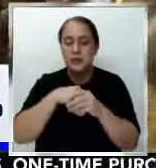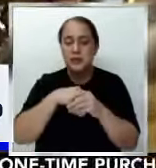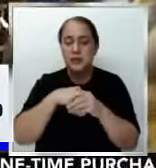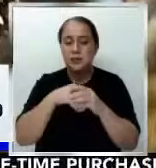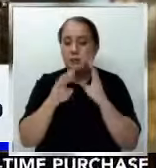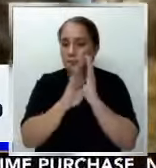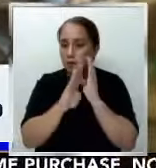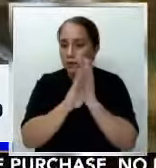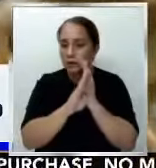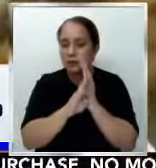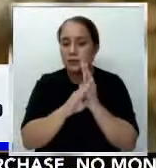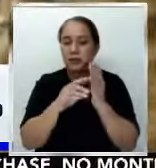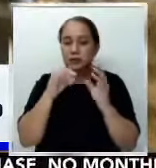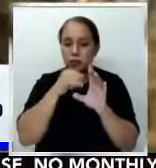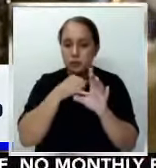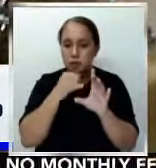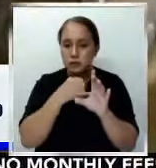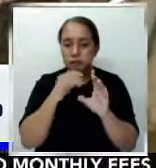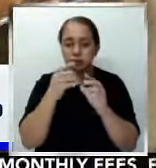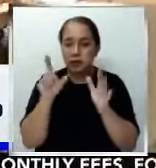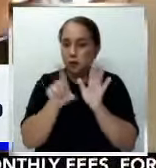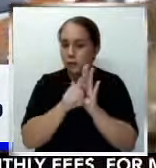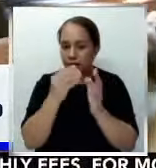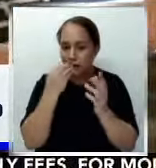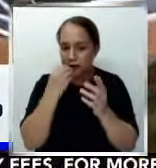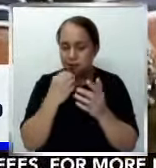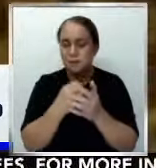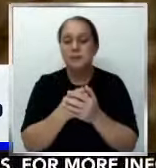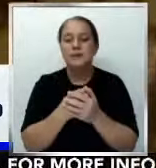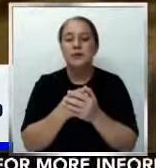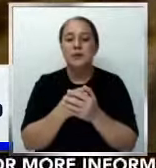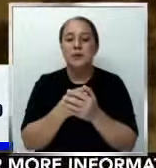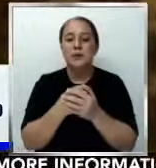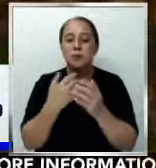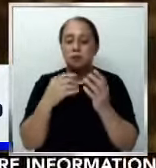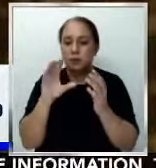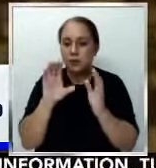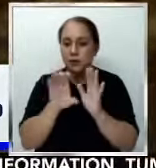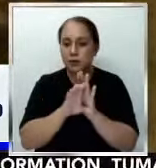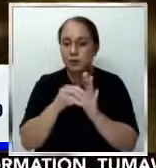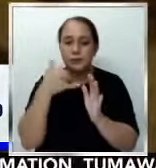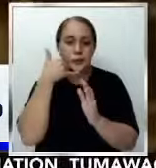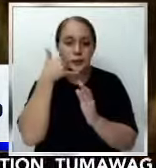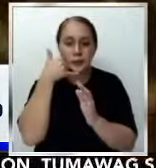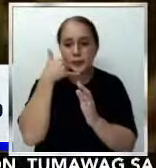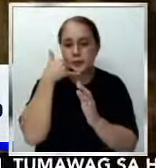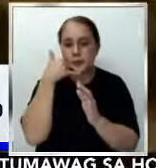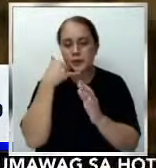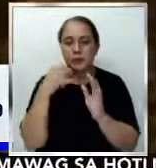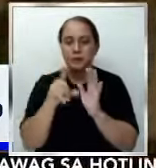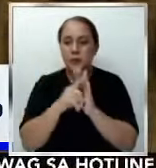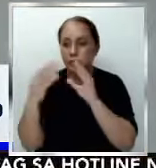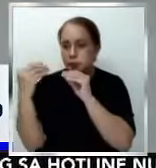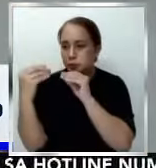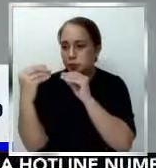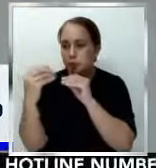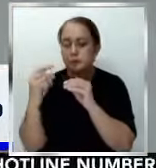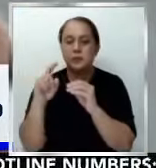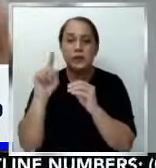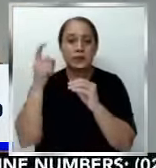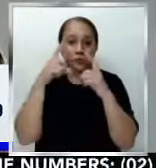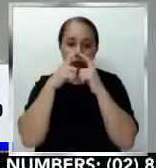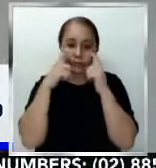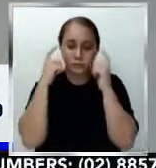jeep, walang kakain. Walang magka-cellphone, walang makikipag-usap. Ano, unang-una naka-face mask po dyan dapat. And